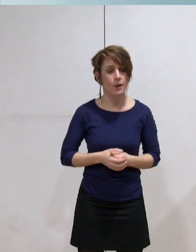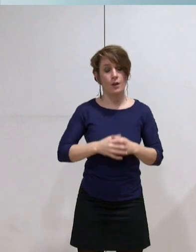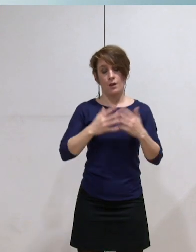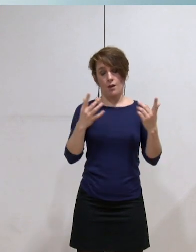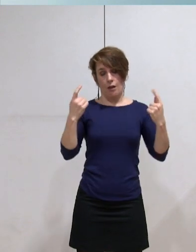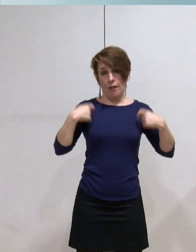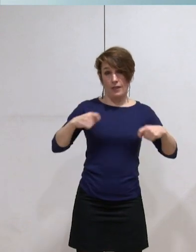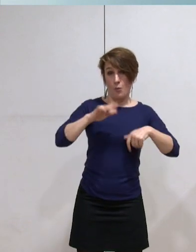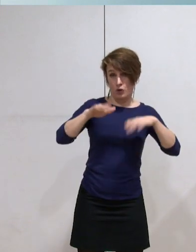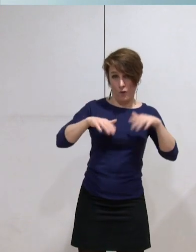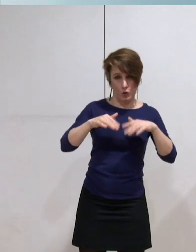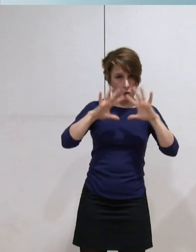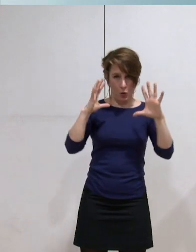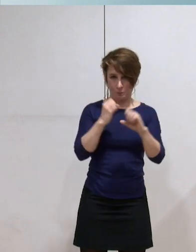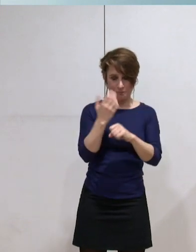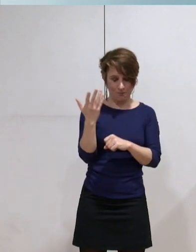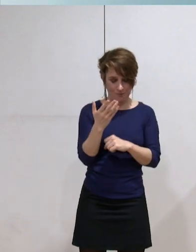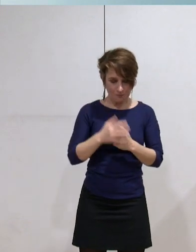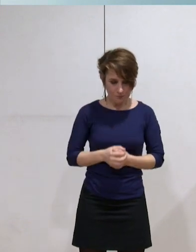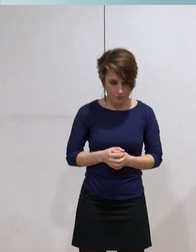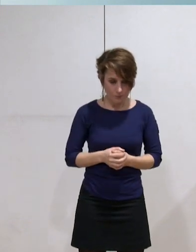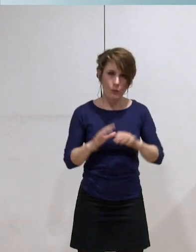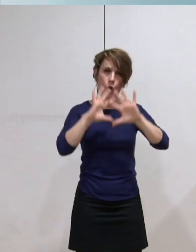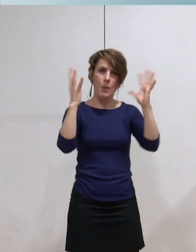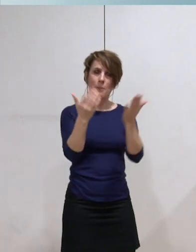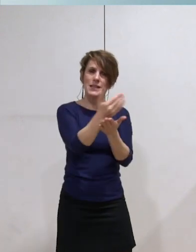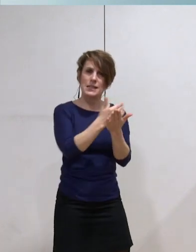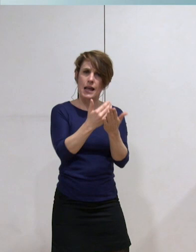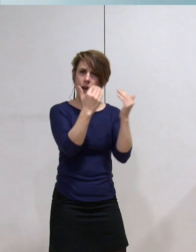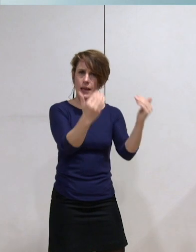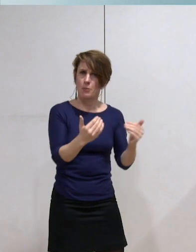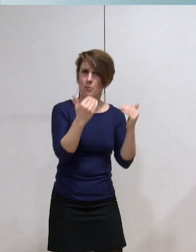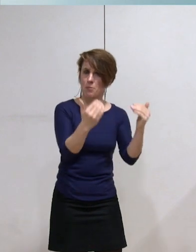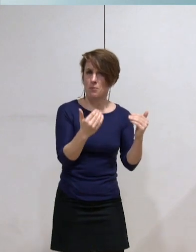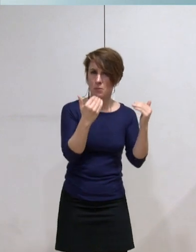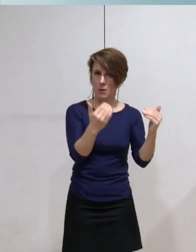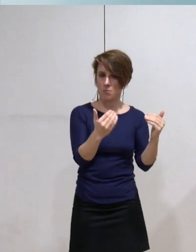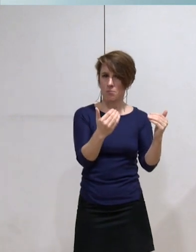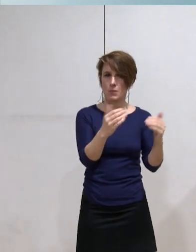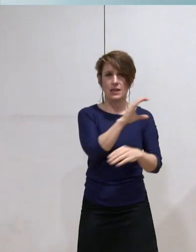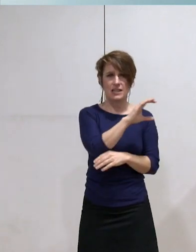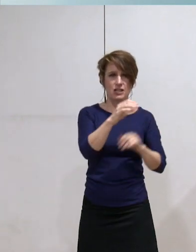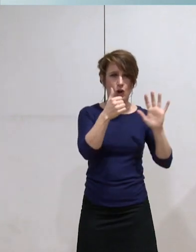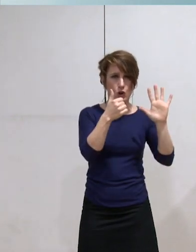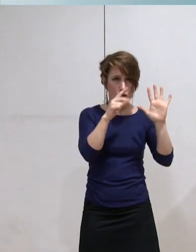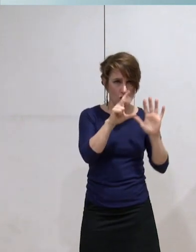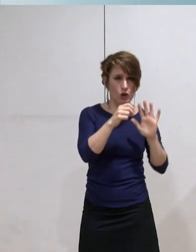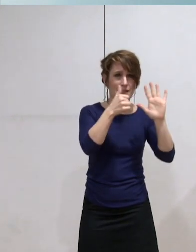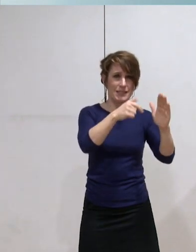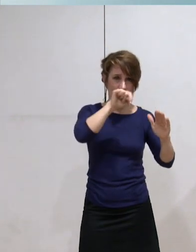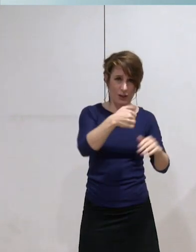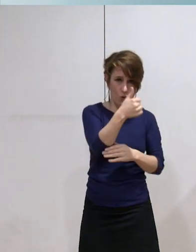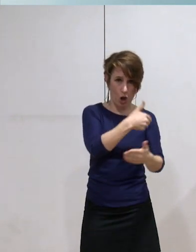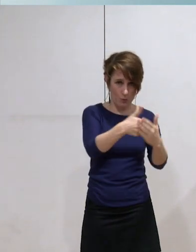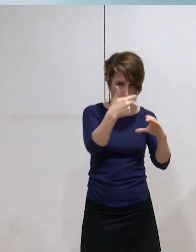les dépenses de fonctionnement la masse salariale est stable à périmètre constant à 136,1 million